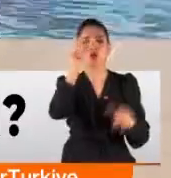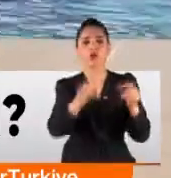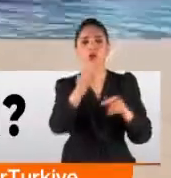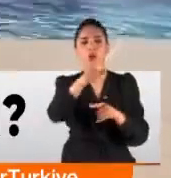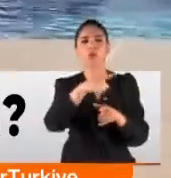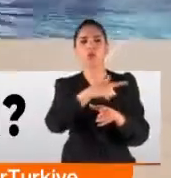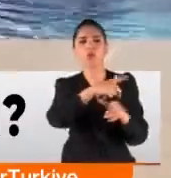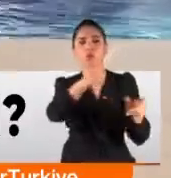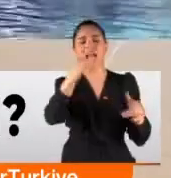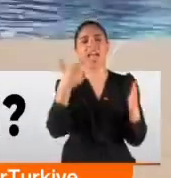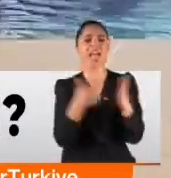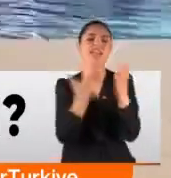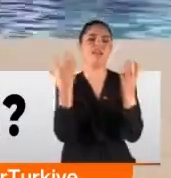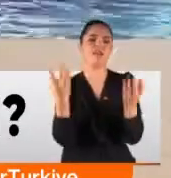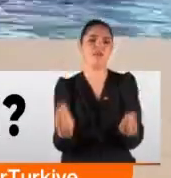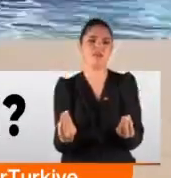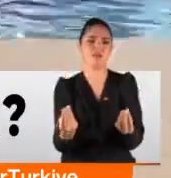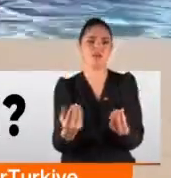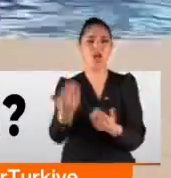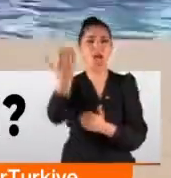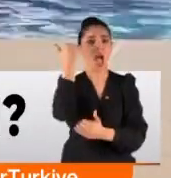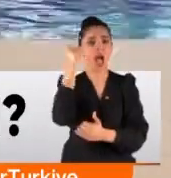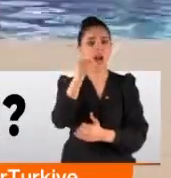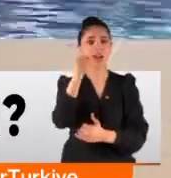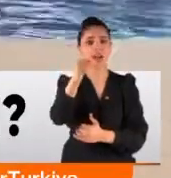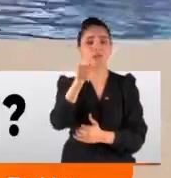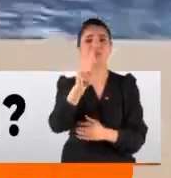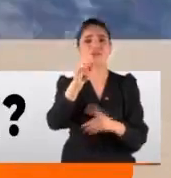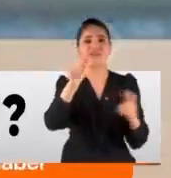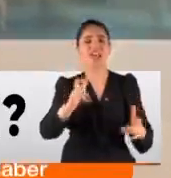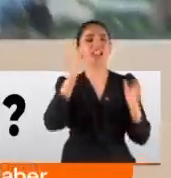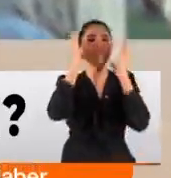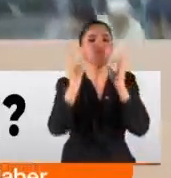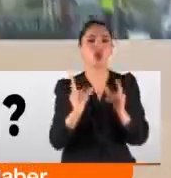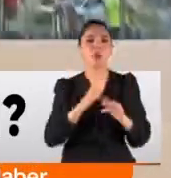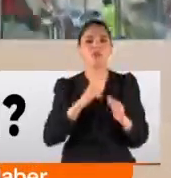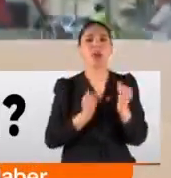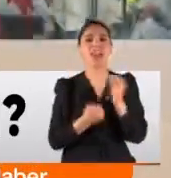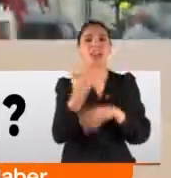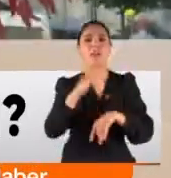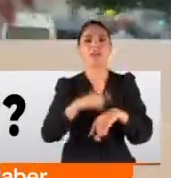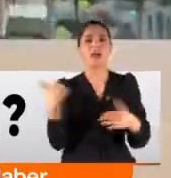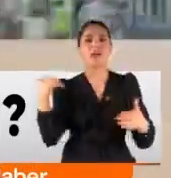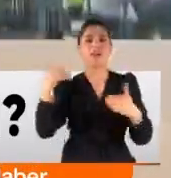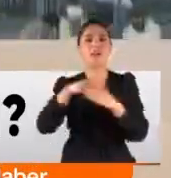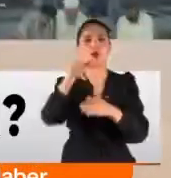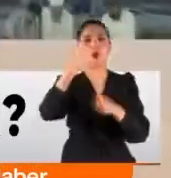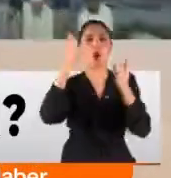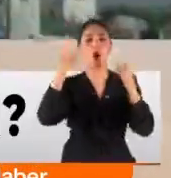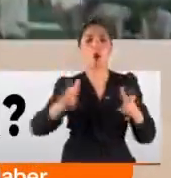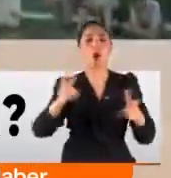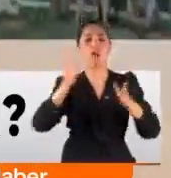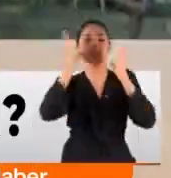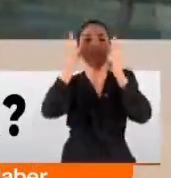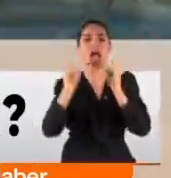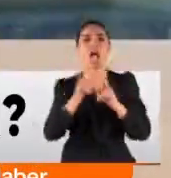o kurşunların hedefi oldular. Hemen arkamızda bir Vezneciler Camii var. Sabah saatlerine kadar oradan ezanlar,